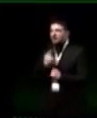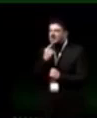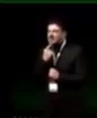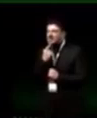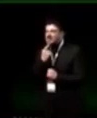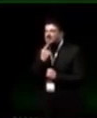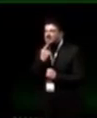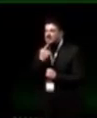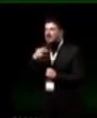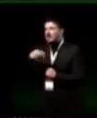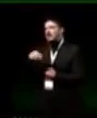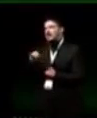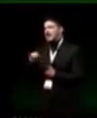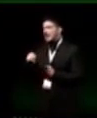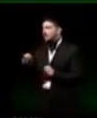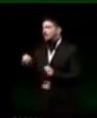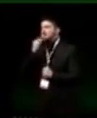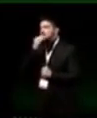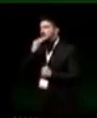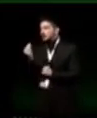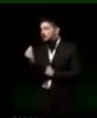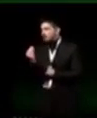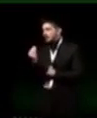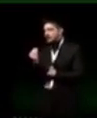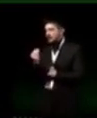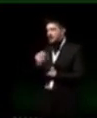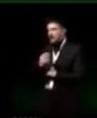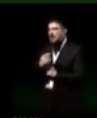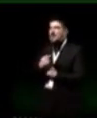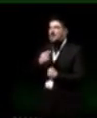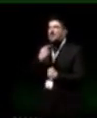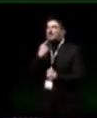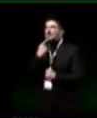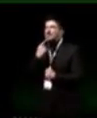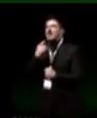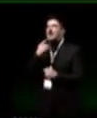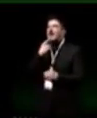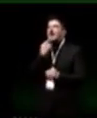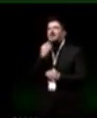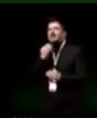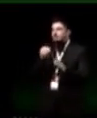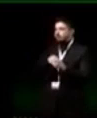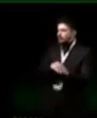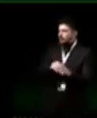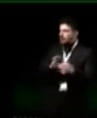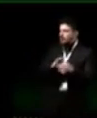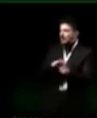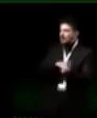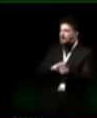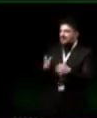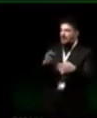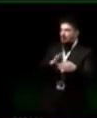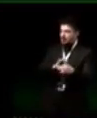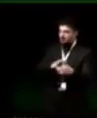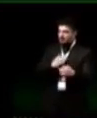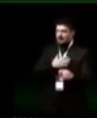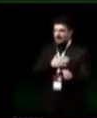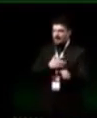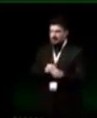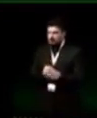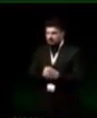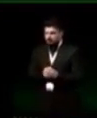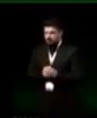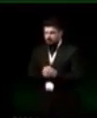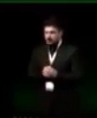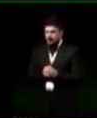Di Nanni, come dire, ragazzo, di chi tu sei, a chi appartieni? Mi piace pensare che